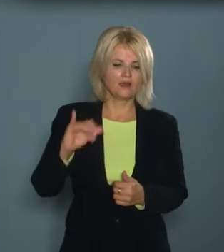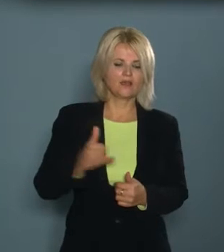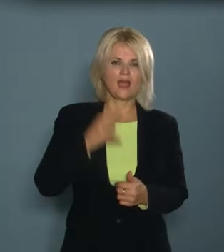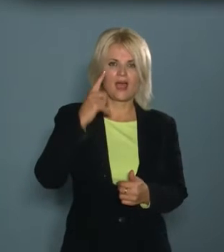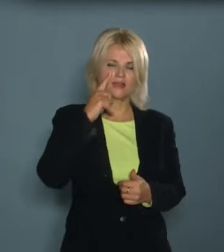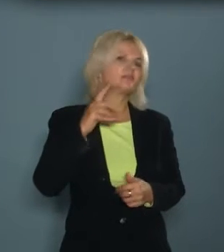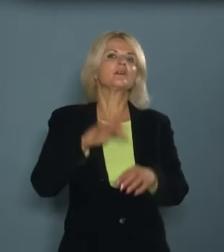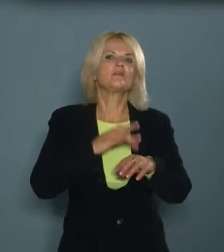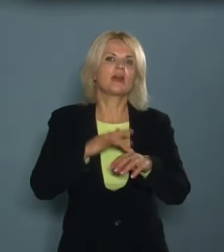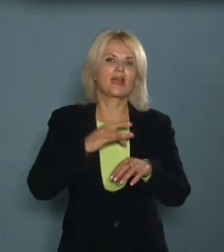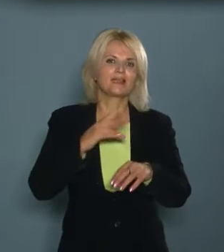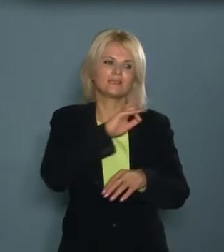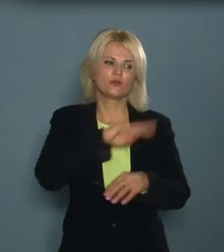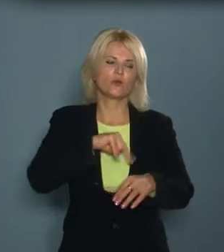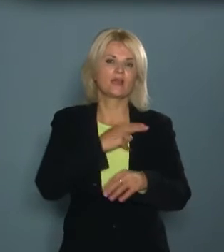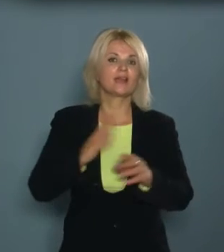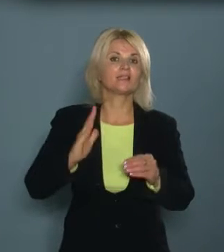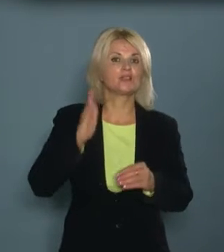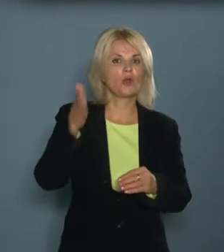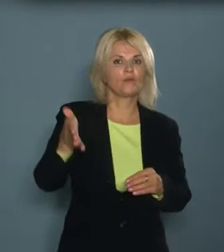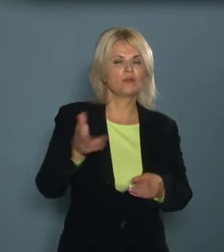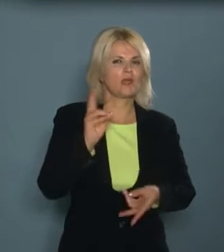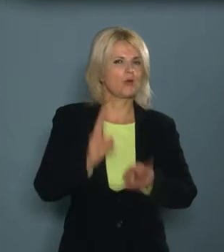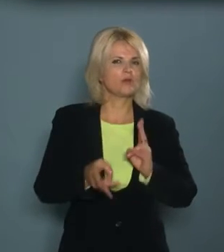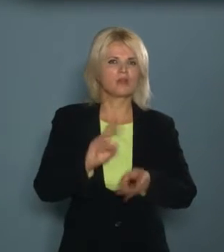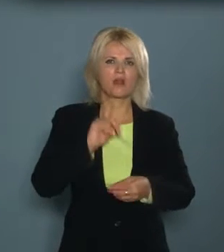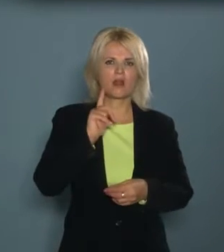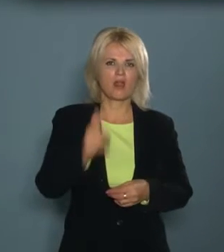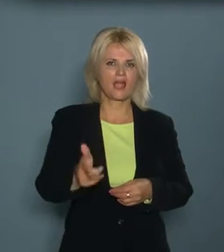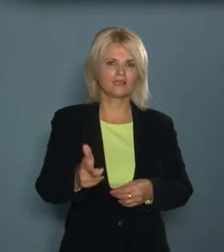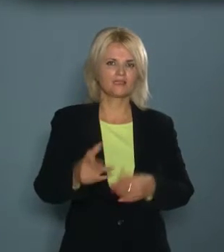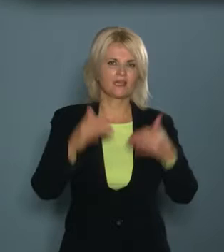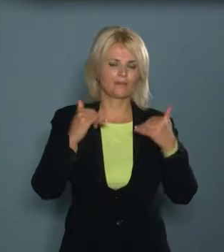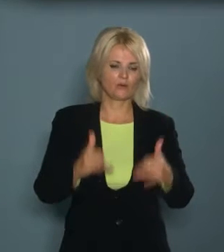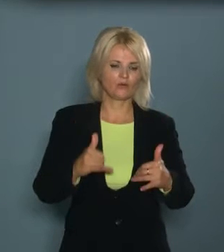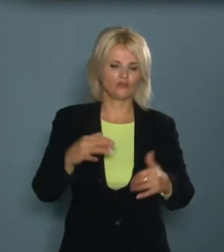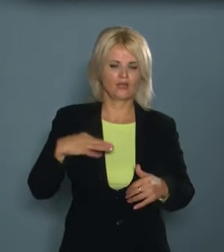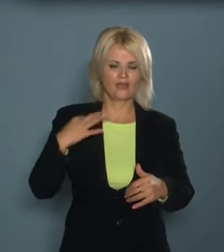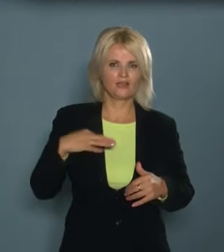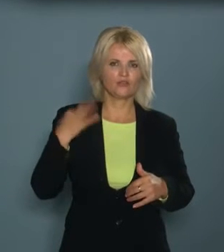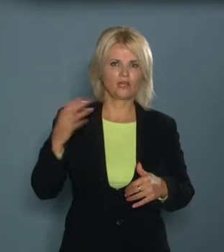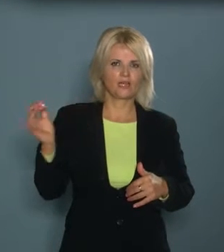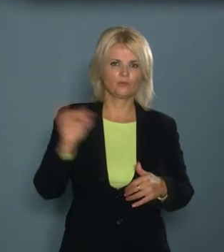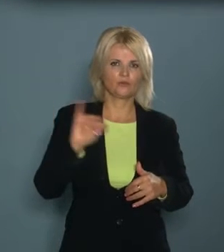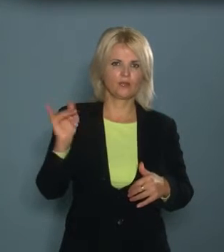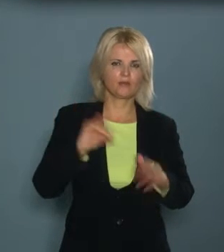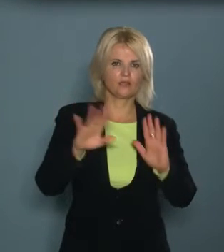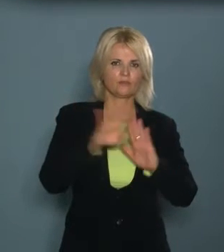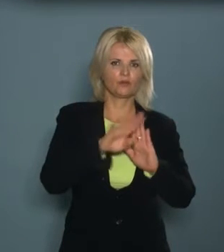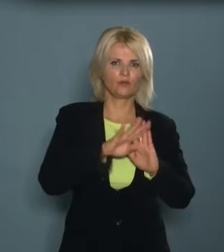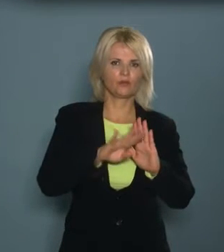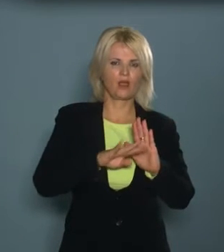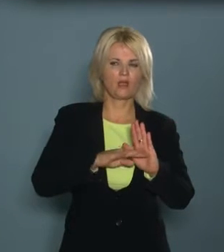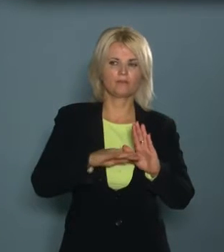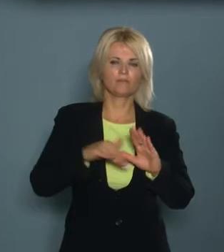Ferenc kórház jövője miként alakul? Ugye most része az Egészséges Budapestért programnak